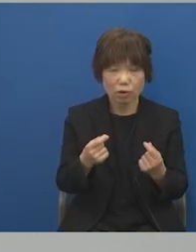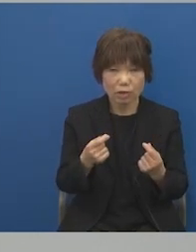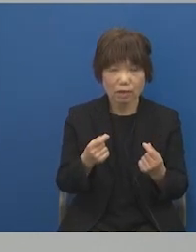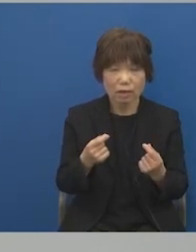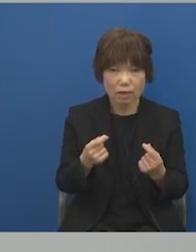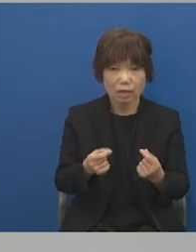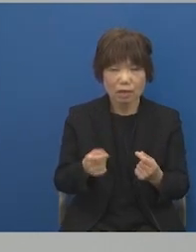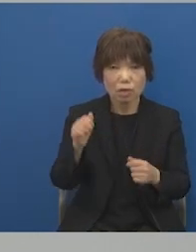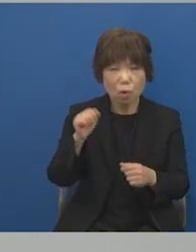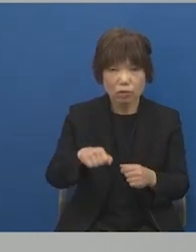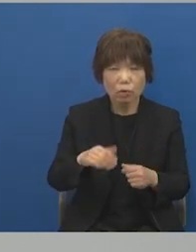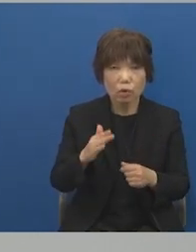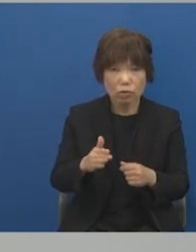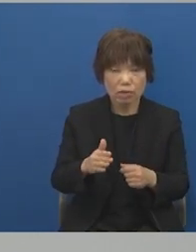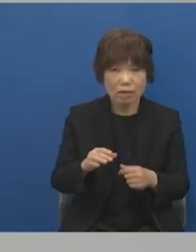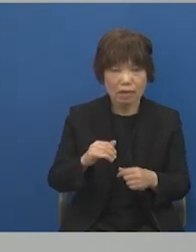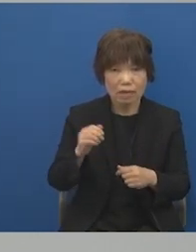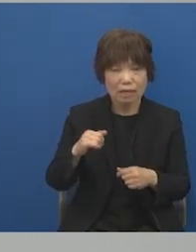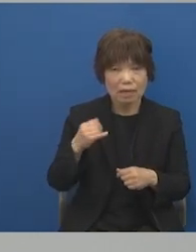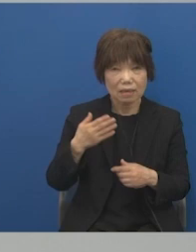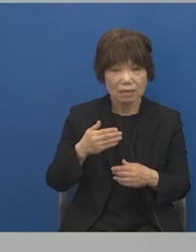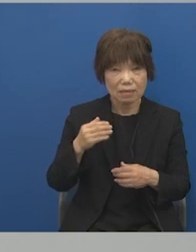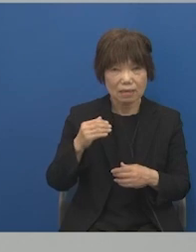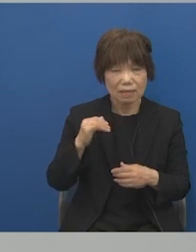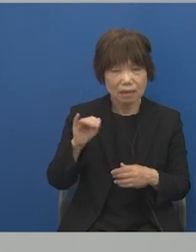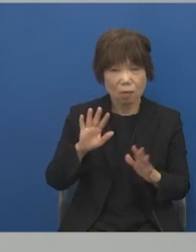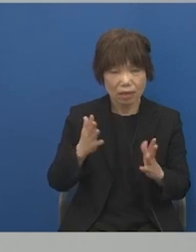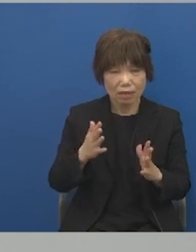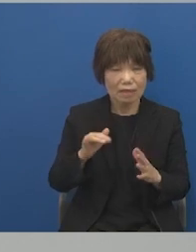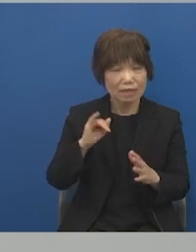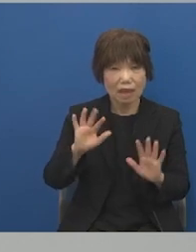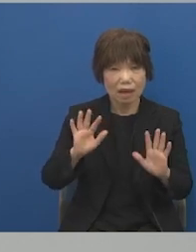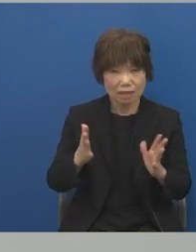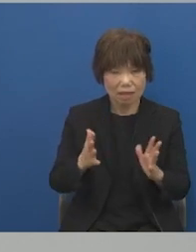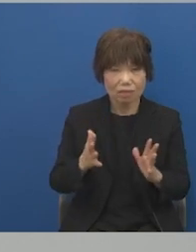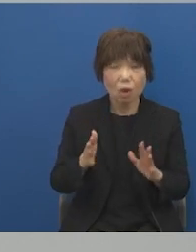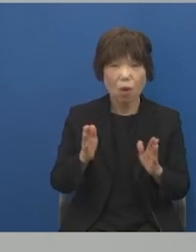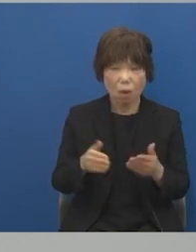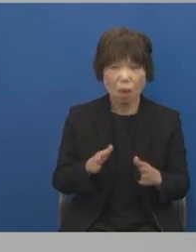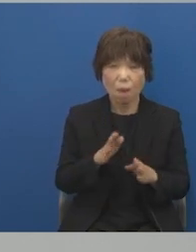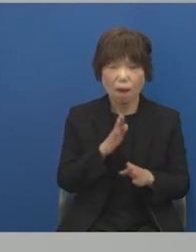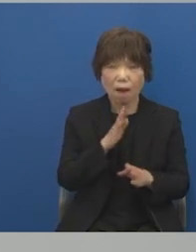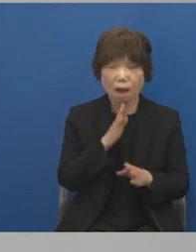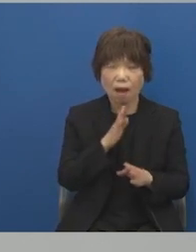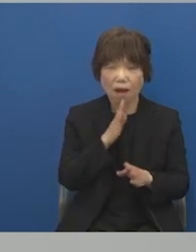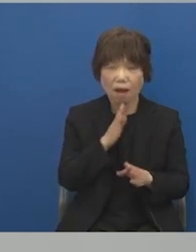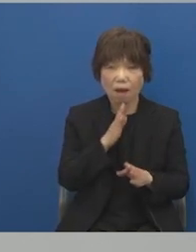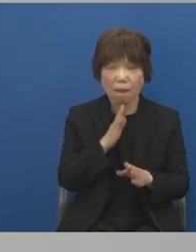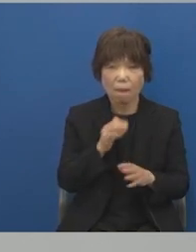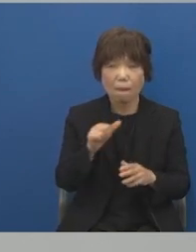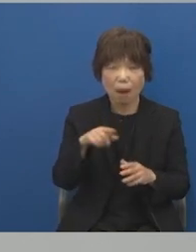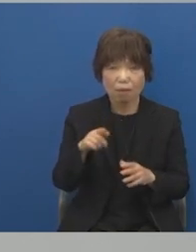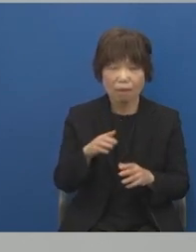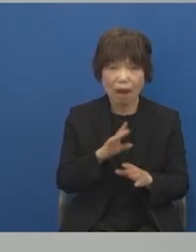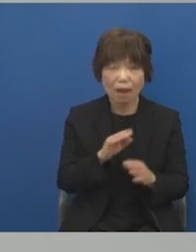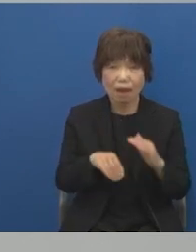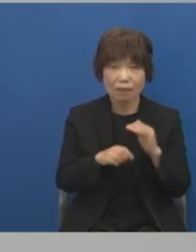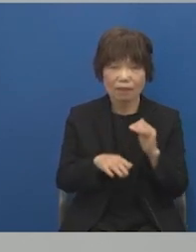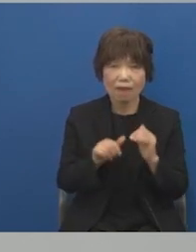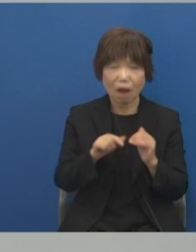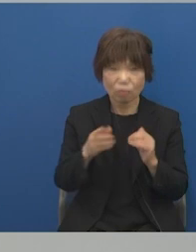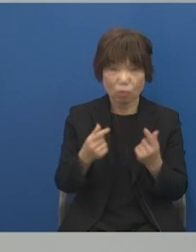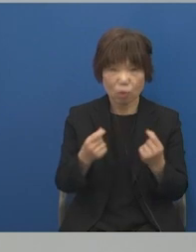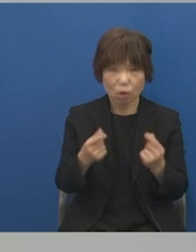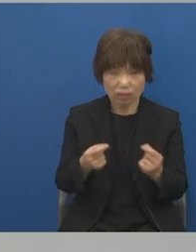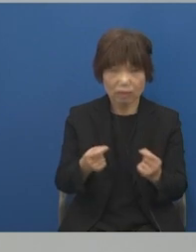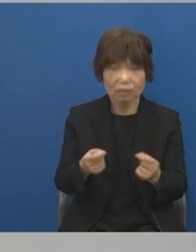か。ご異議なしと認めます。よって本案は原案のとおり可決されました。本日はこれをもって散